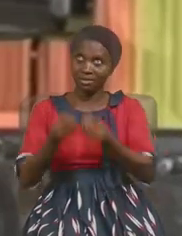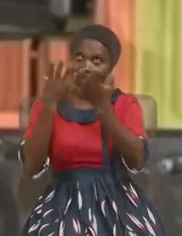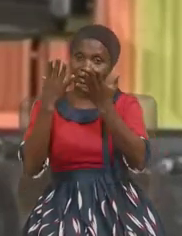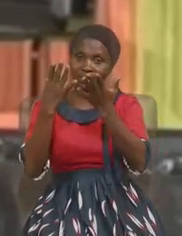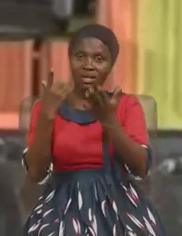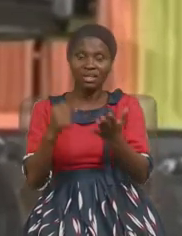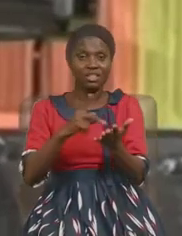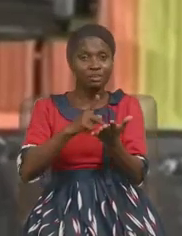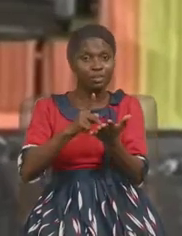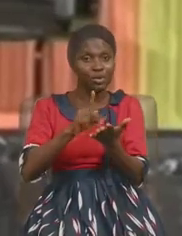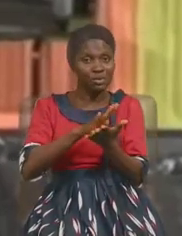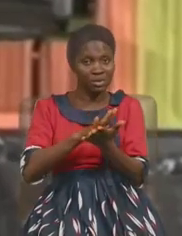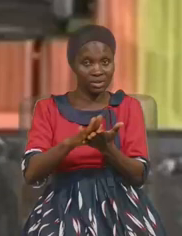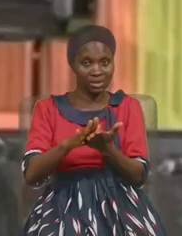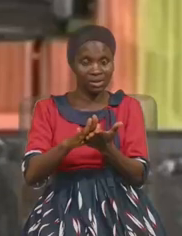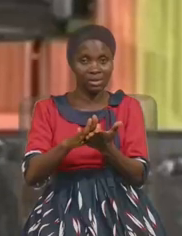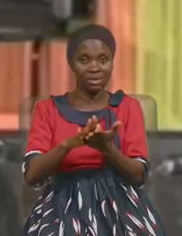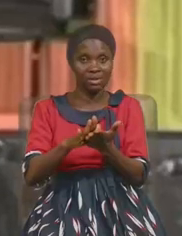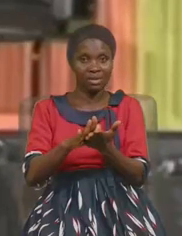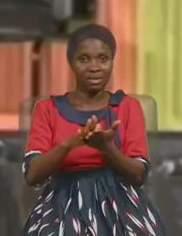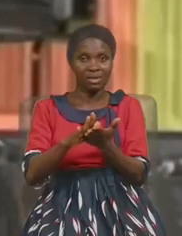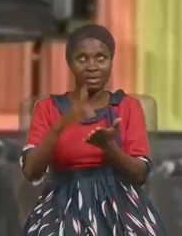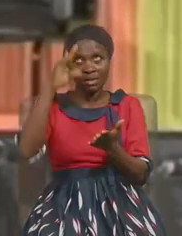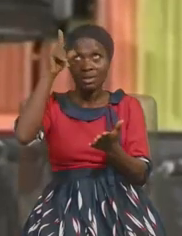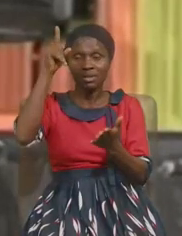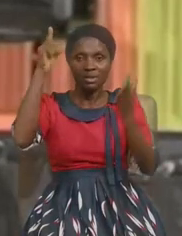pureté qu'il déverse sur nous